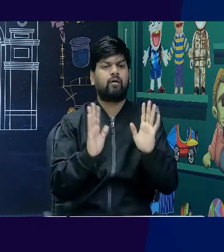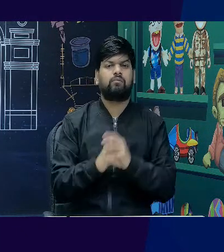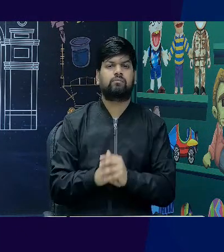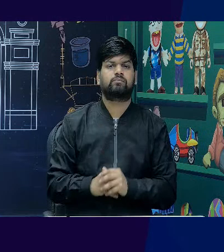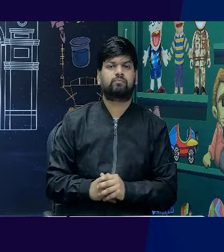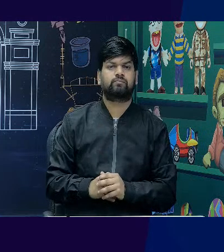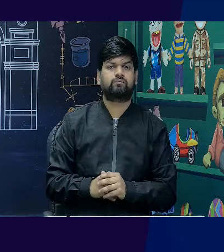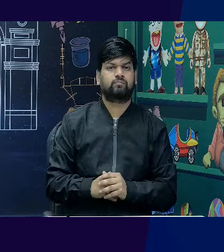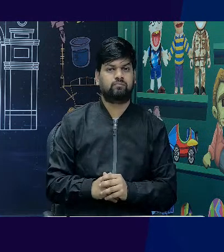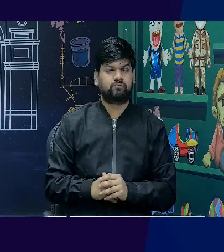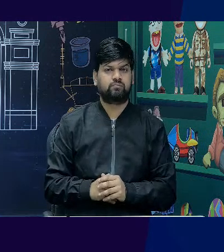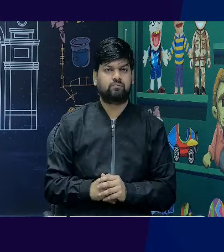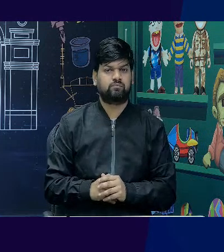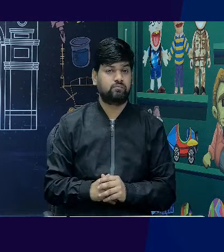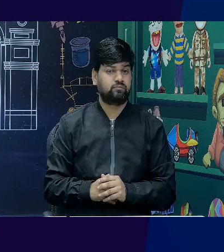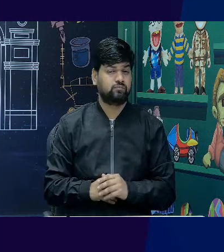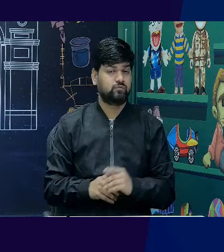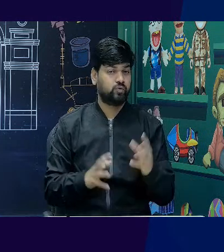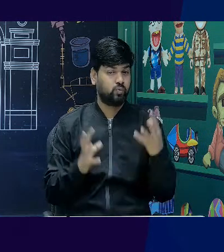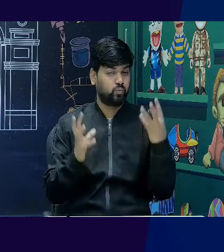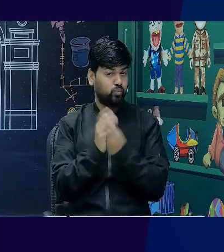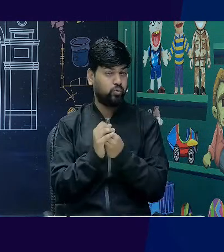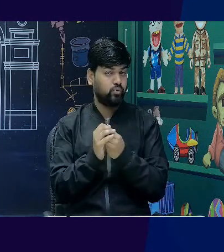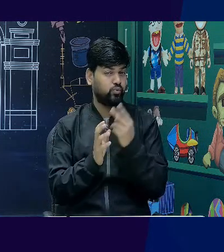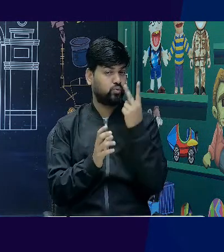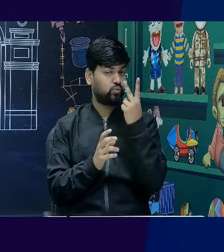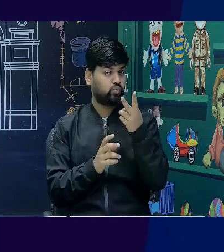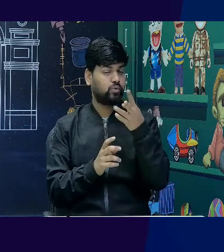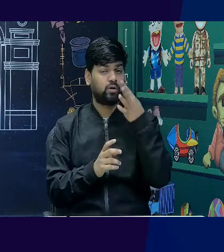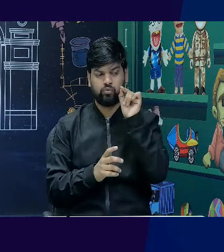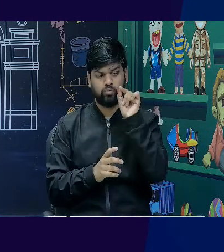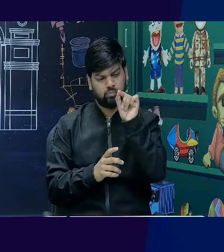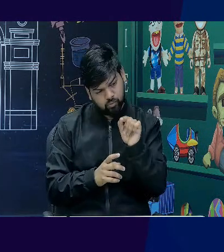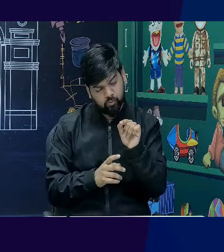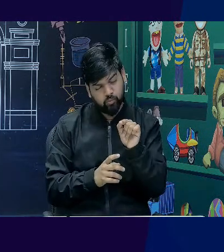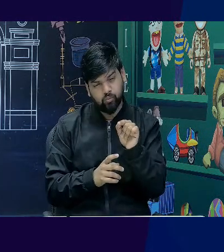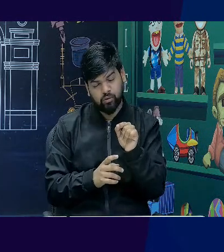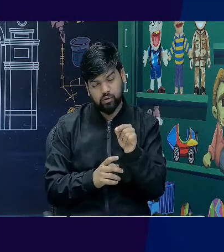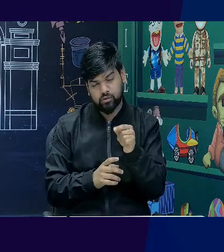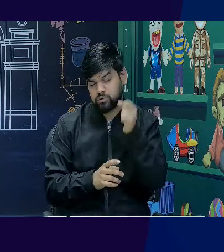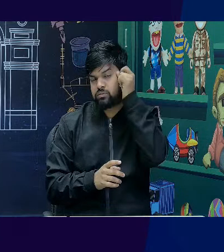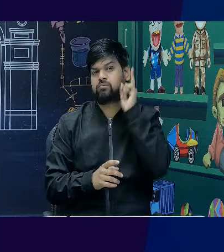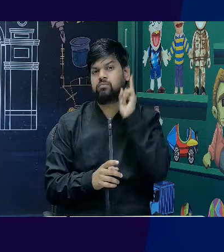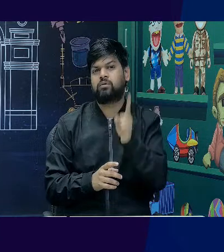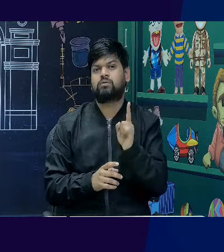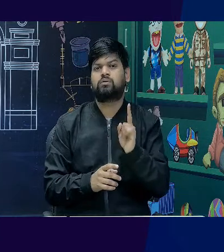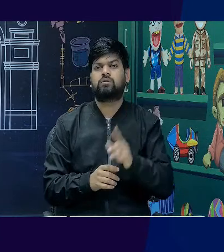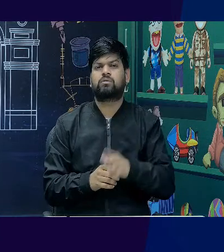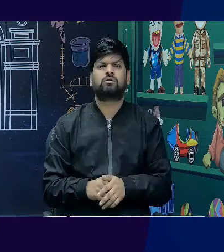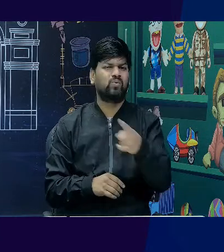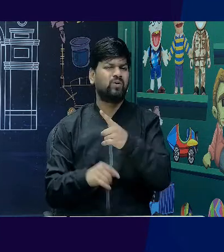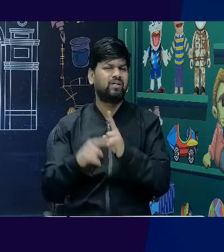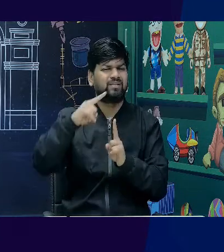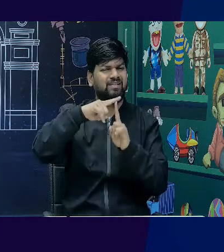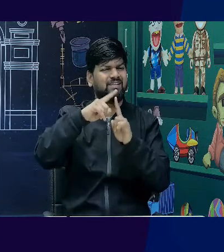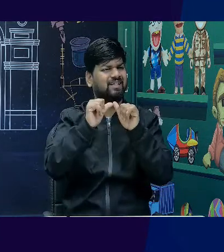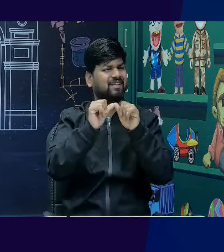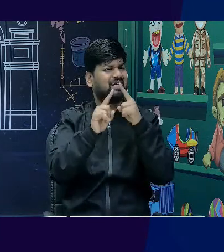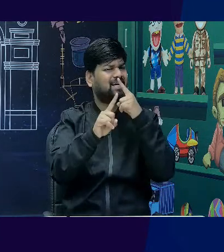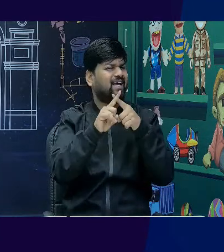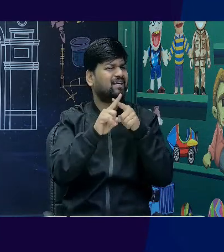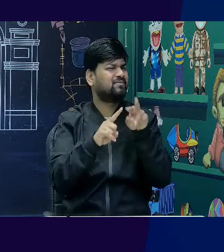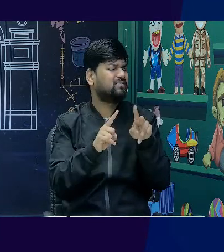need to understand two important terms which are taxes and transfer payments. Taxes क्या होते हैं हमारे